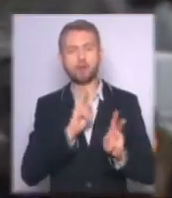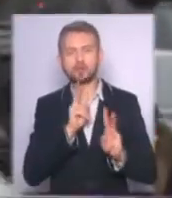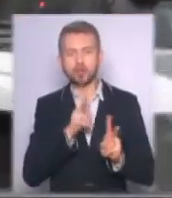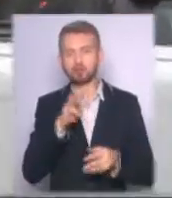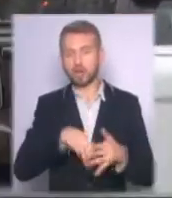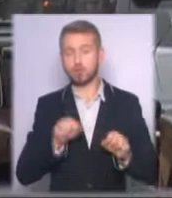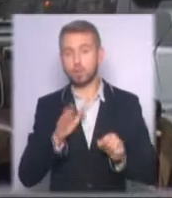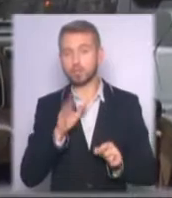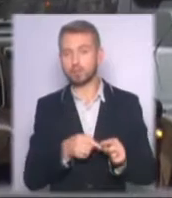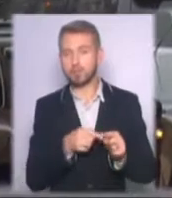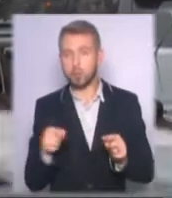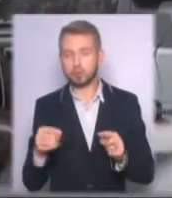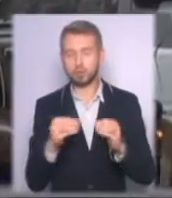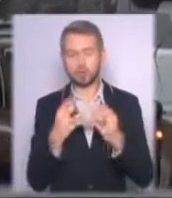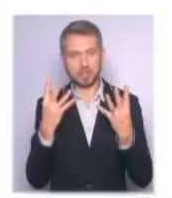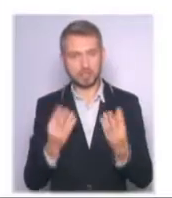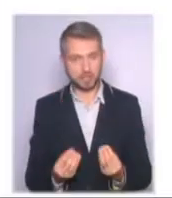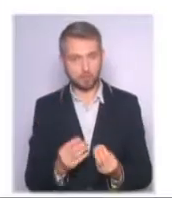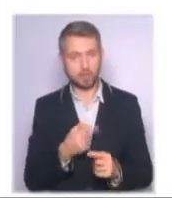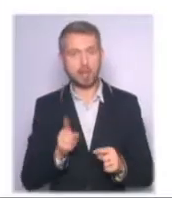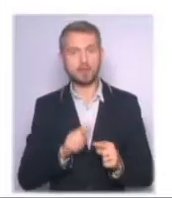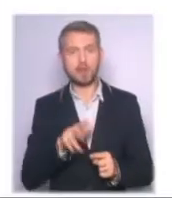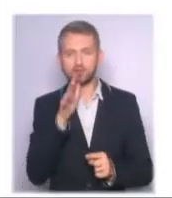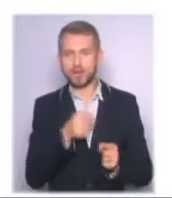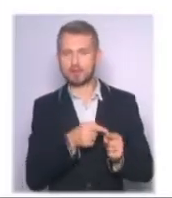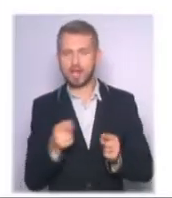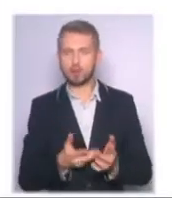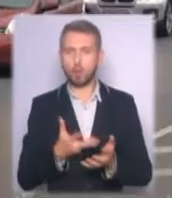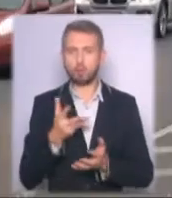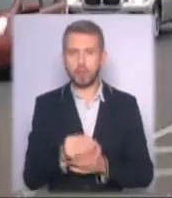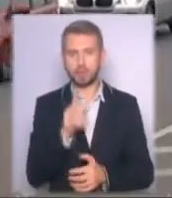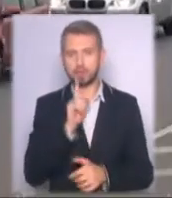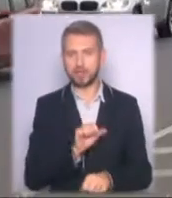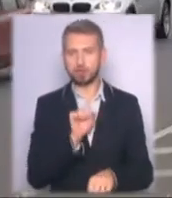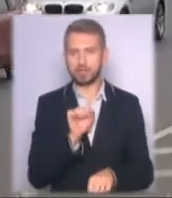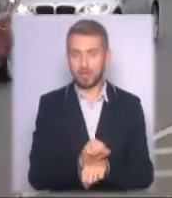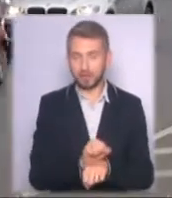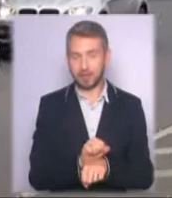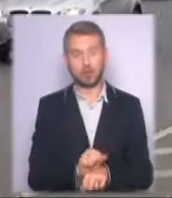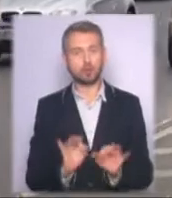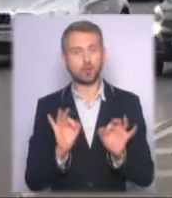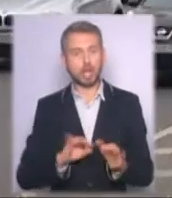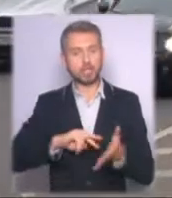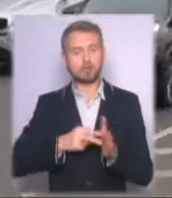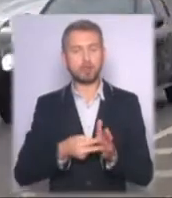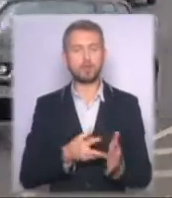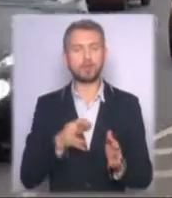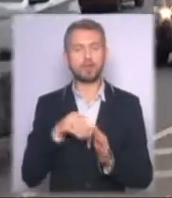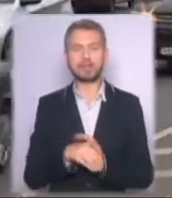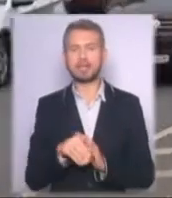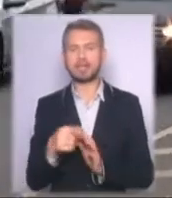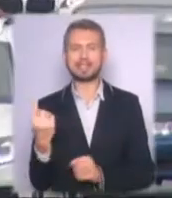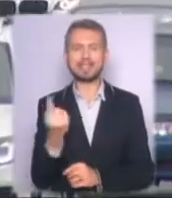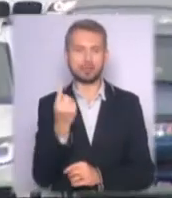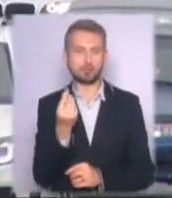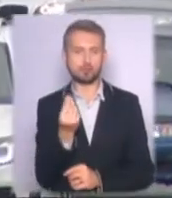можна буде протягом 10 днів. На цей час термін оплати призупиняється. До речі, планують ввести єдину суму